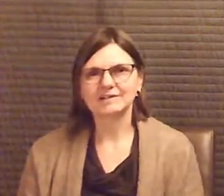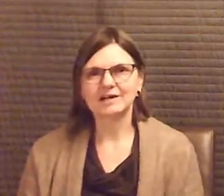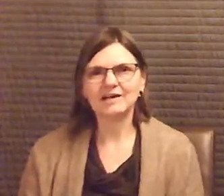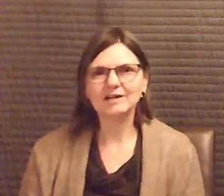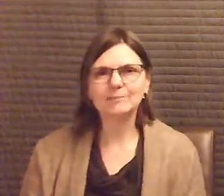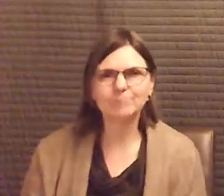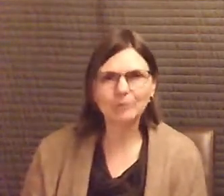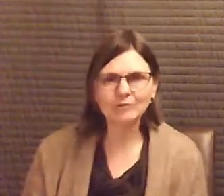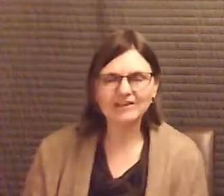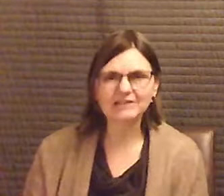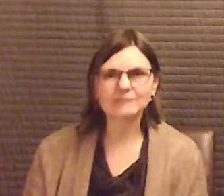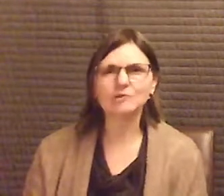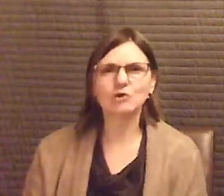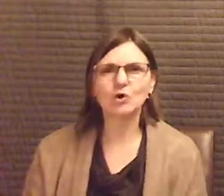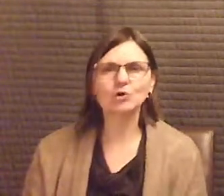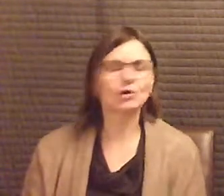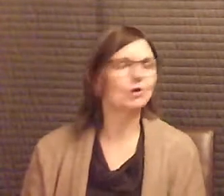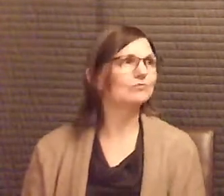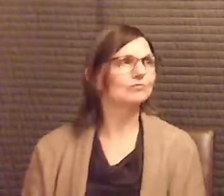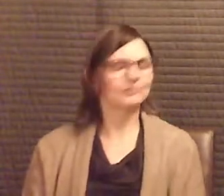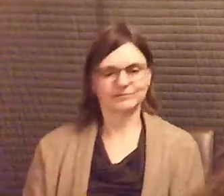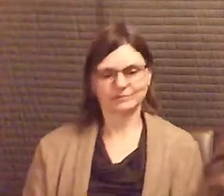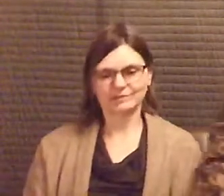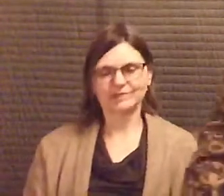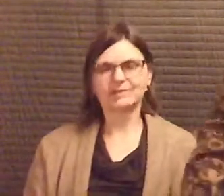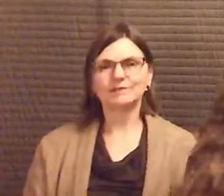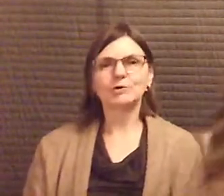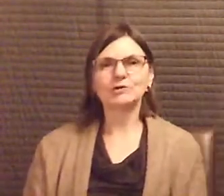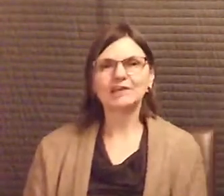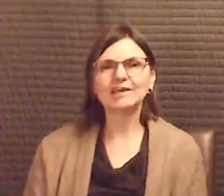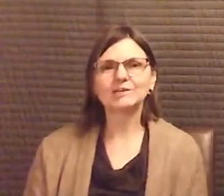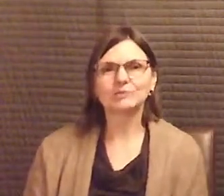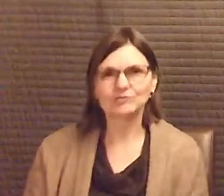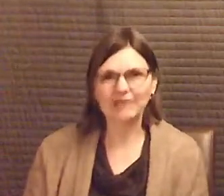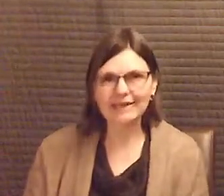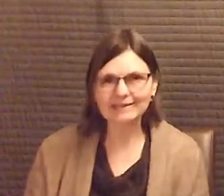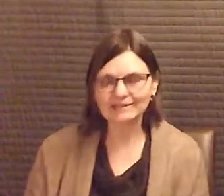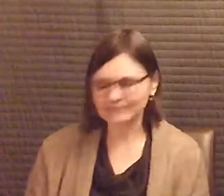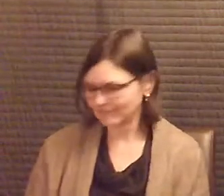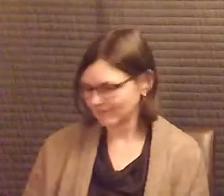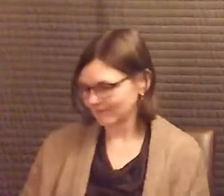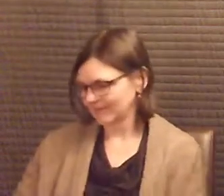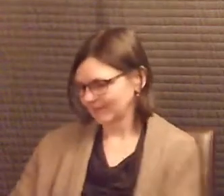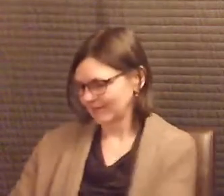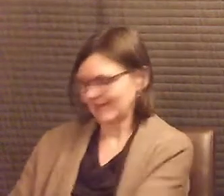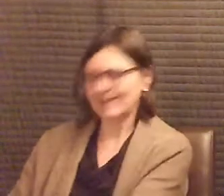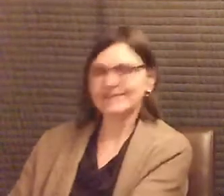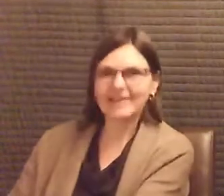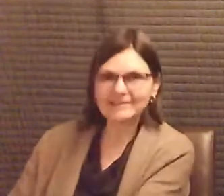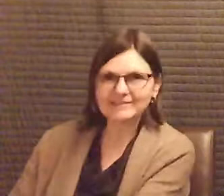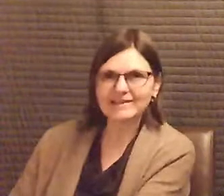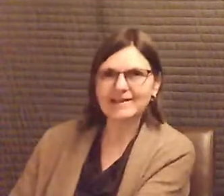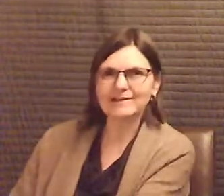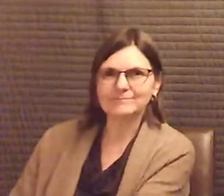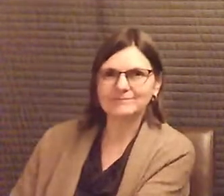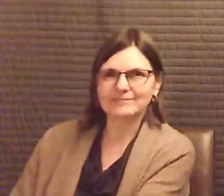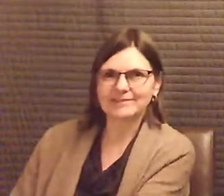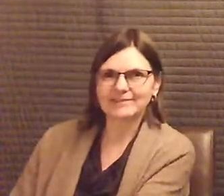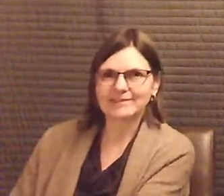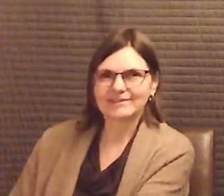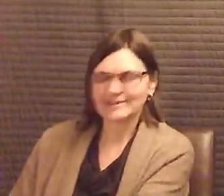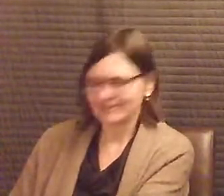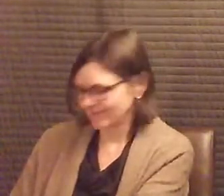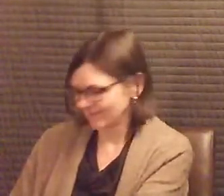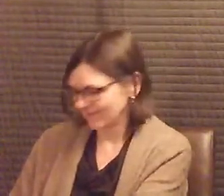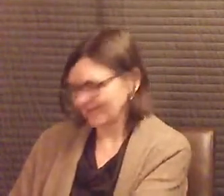ambi rivalen bolwerken van ongeluk lord bless you of weer zeker jean jas mee in jezus naam wat en